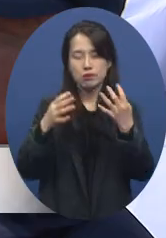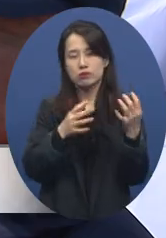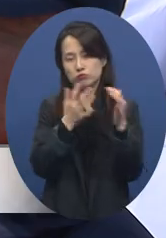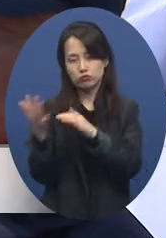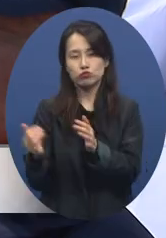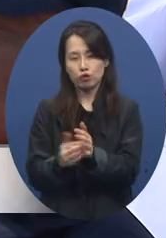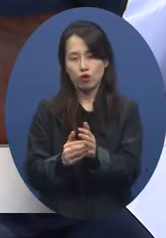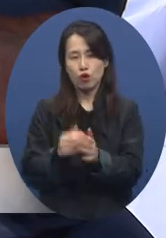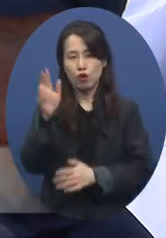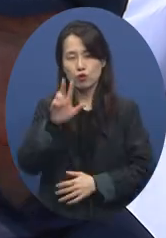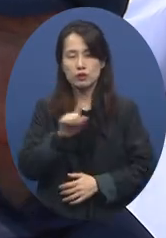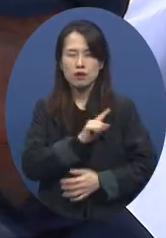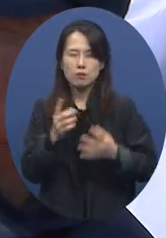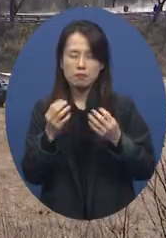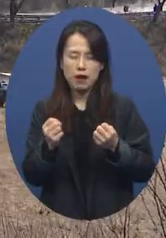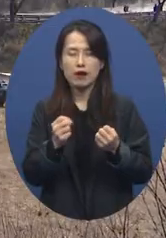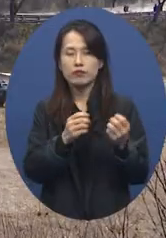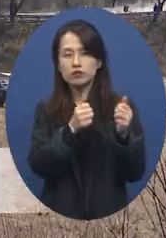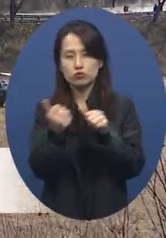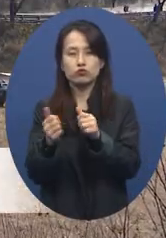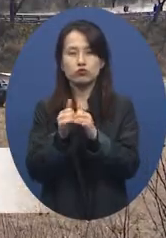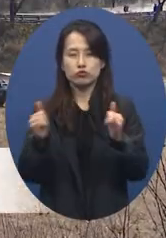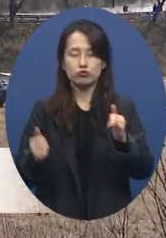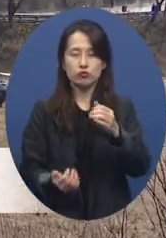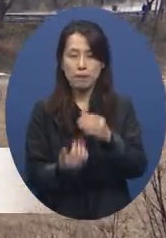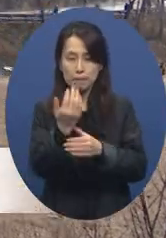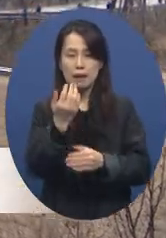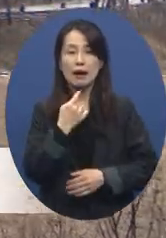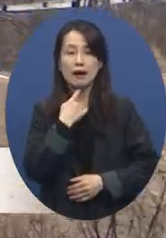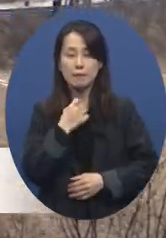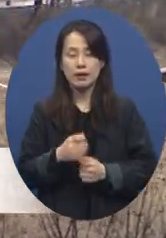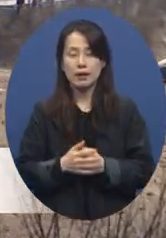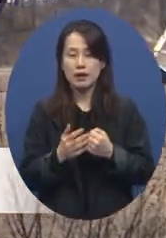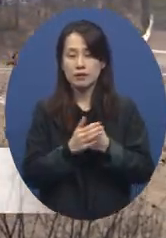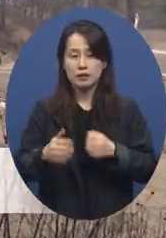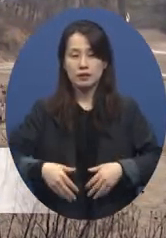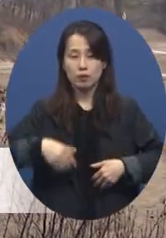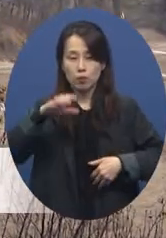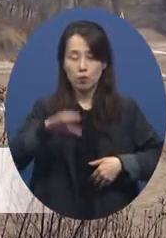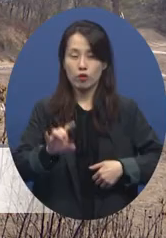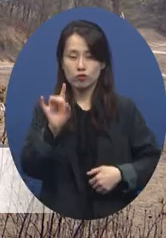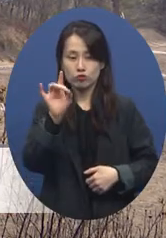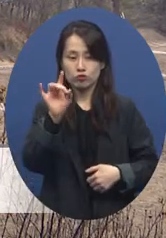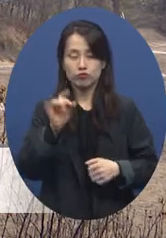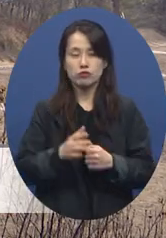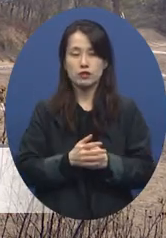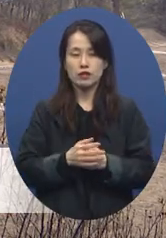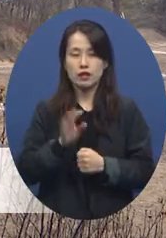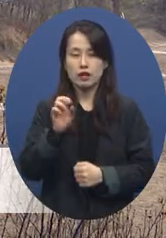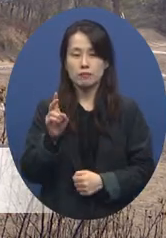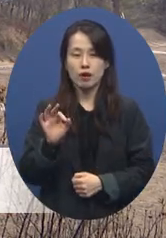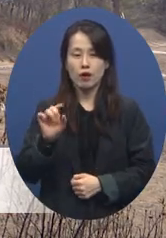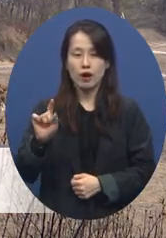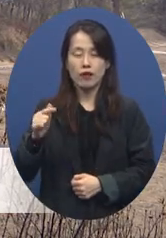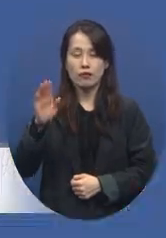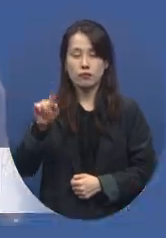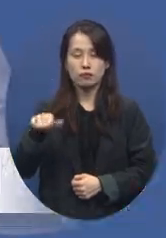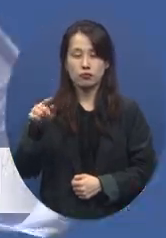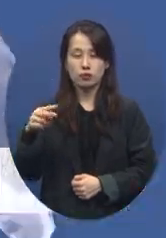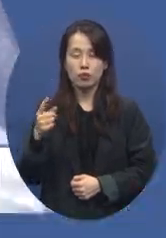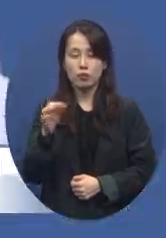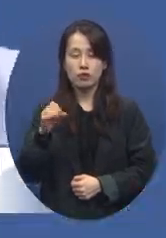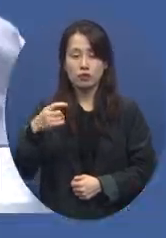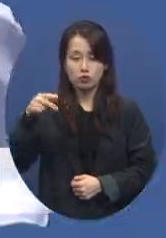많은 희생자가 발생한 곳입니다. 때문에 남한에서는 유일하게 평안북도 의주군 옥상면, 황해도 수안군 수안면과